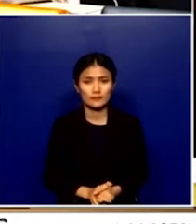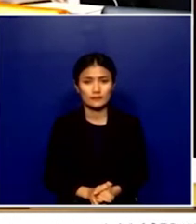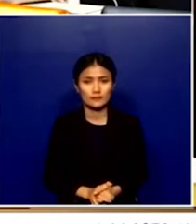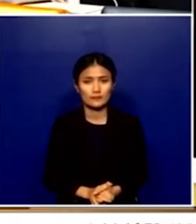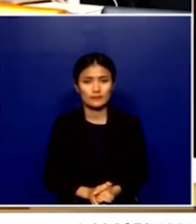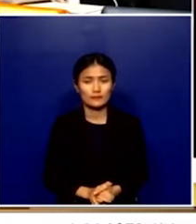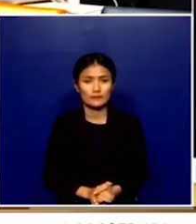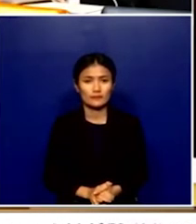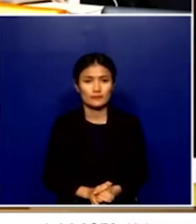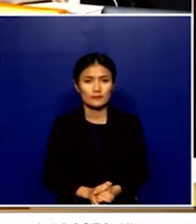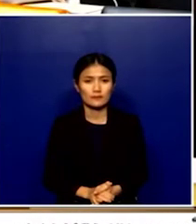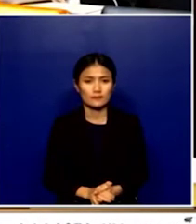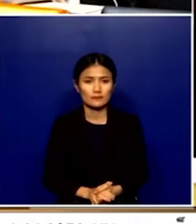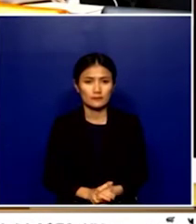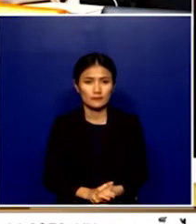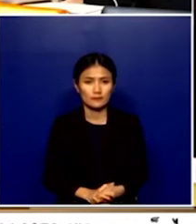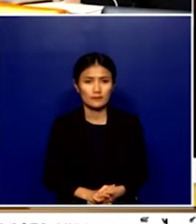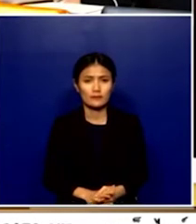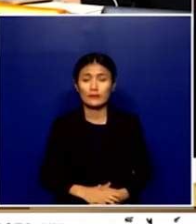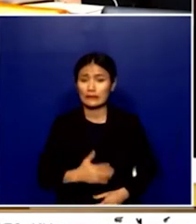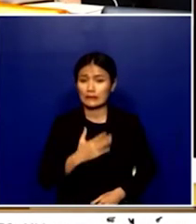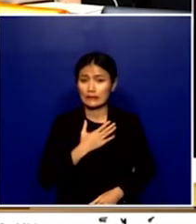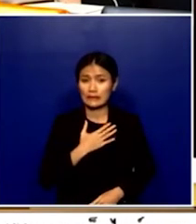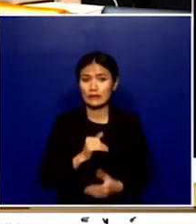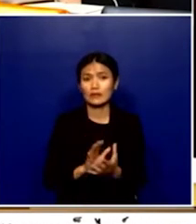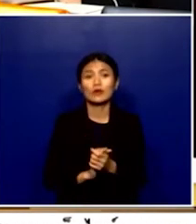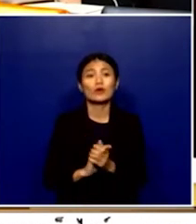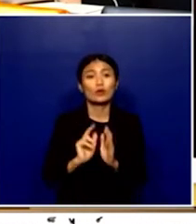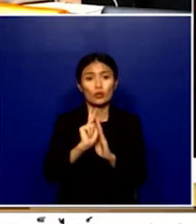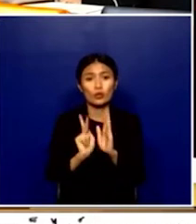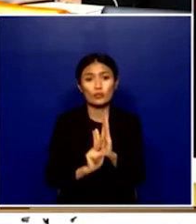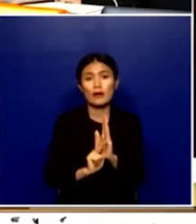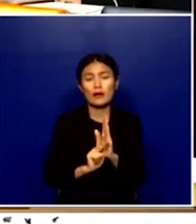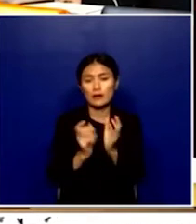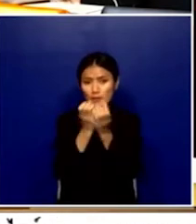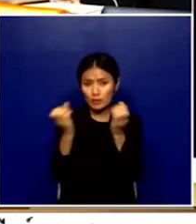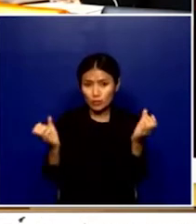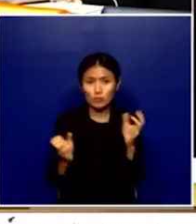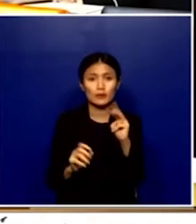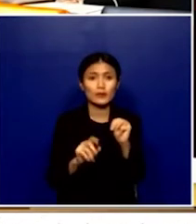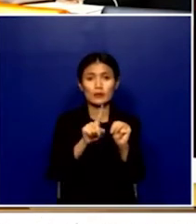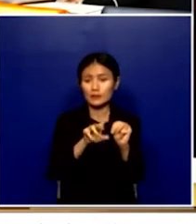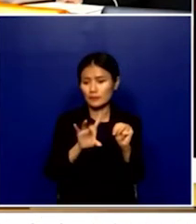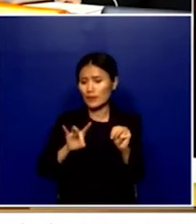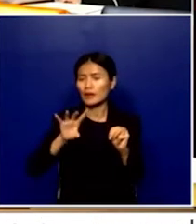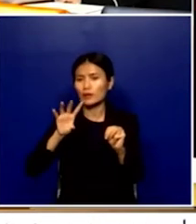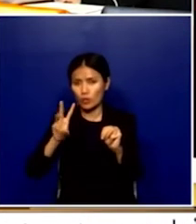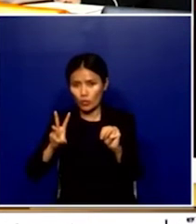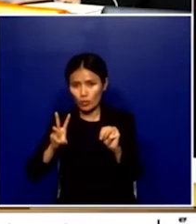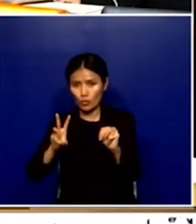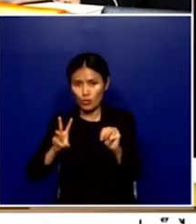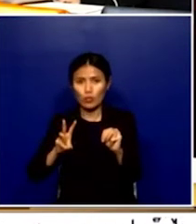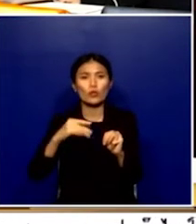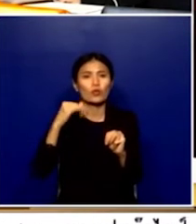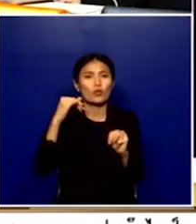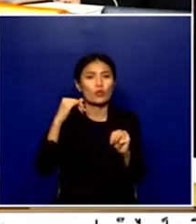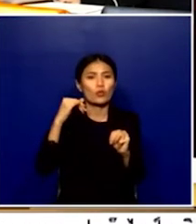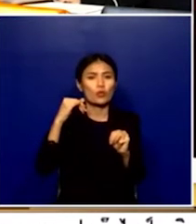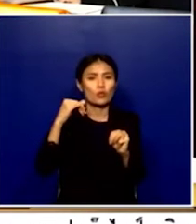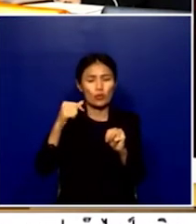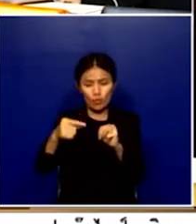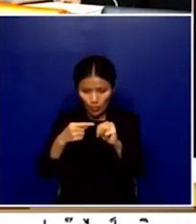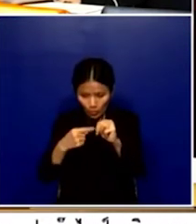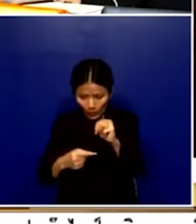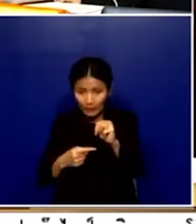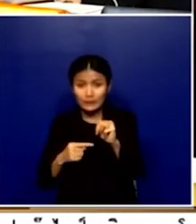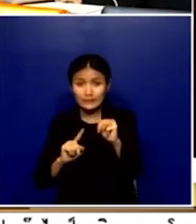medicineกัของผลประโยชนตามรธรมนูลมาตา 186 วักหนึ่ ประกอบมาตา 184